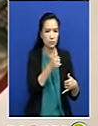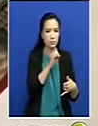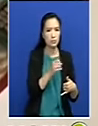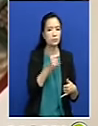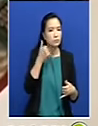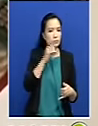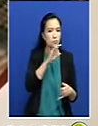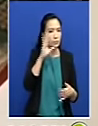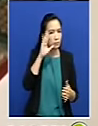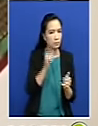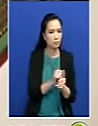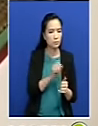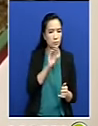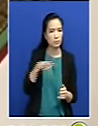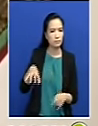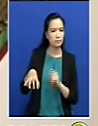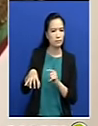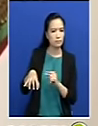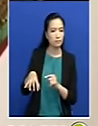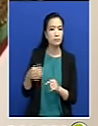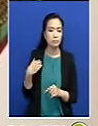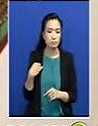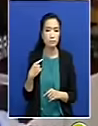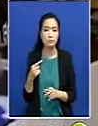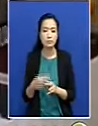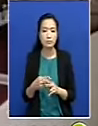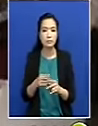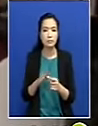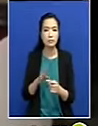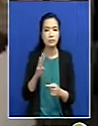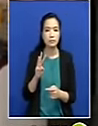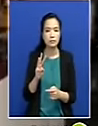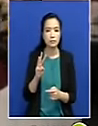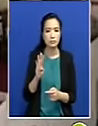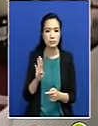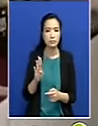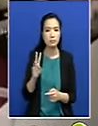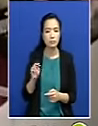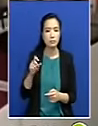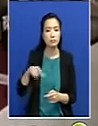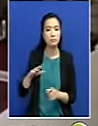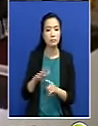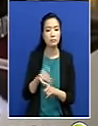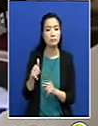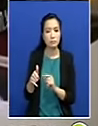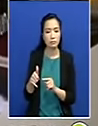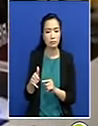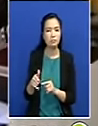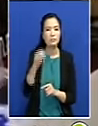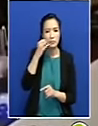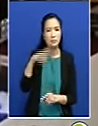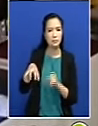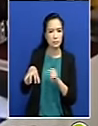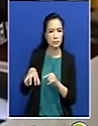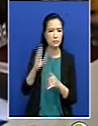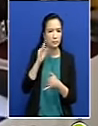ลังนี้มีนายเบนซ์หมาเมินเบนซ์หมาเมินนี่คือฉายานะครับหรือว่านายอนันต์นี่แหละครับมีพฤติ